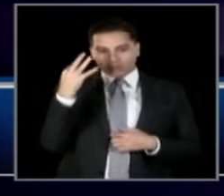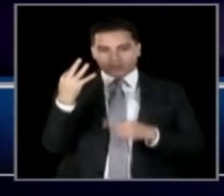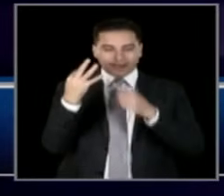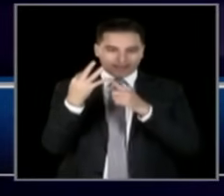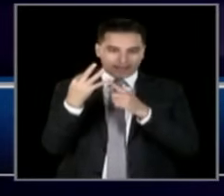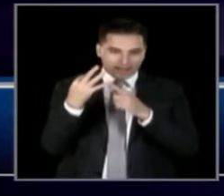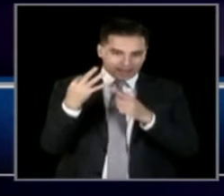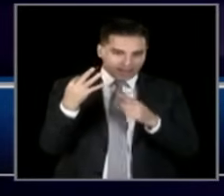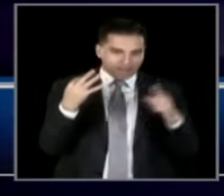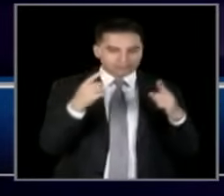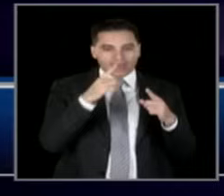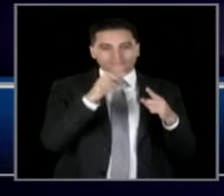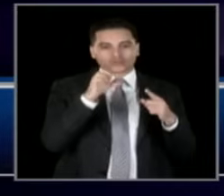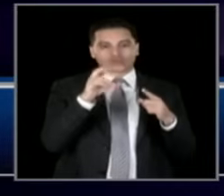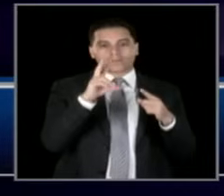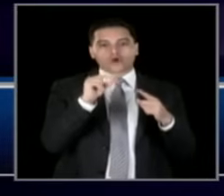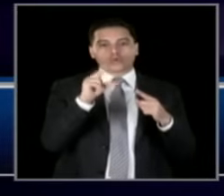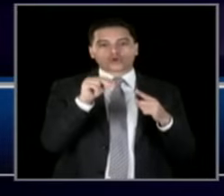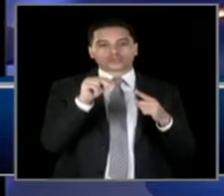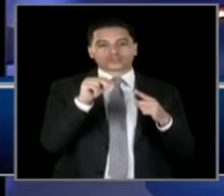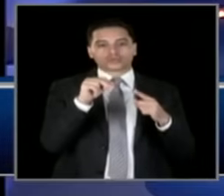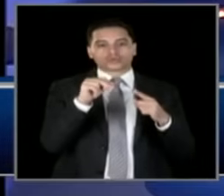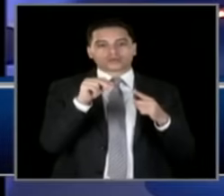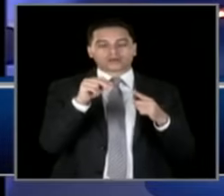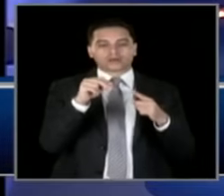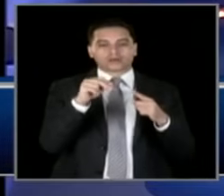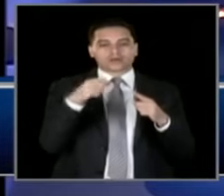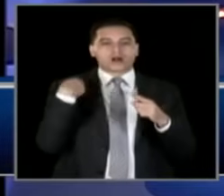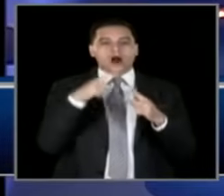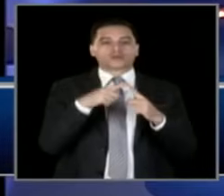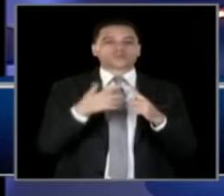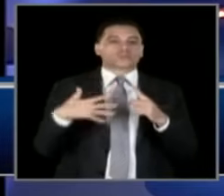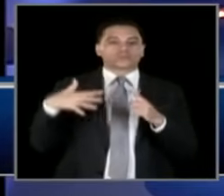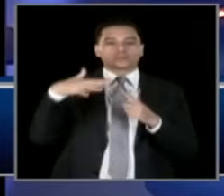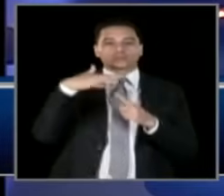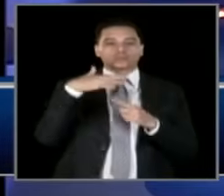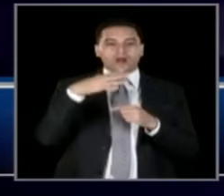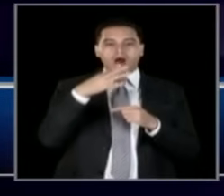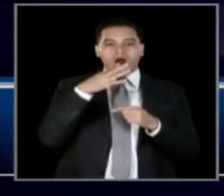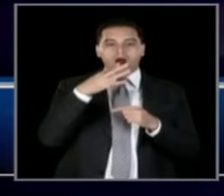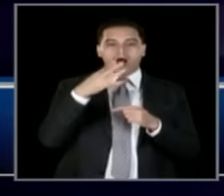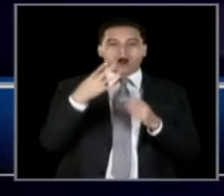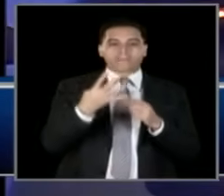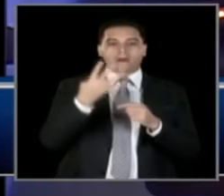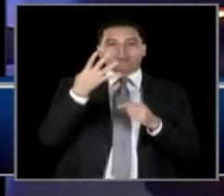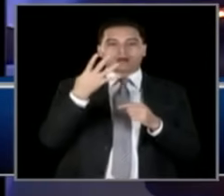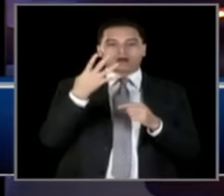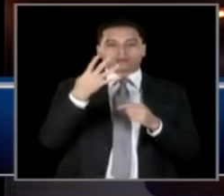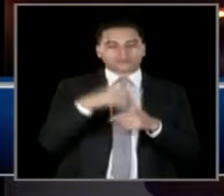1903 ل 1920 اتولى رئاسة الوزراء 4 مرات. إجابة